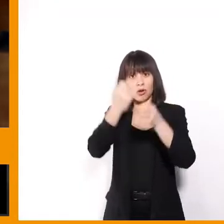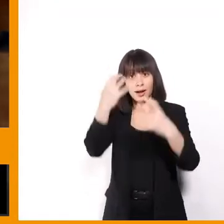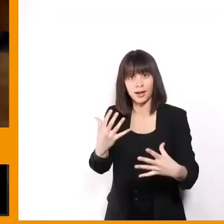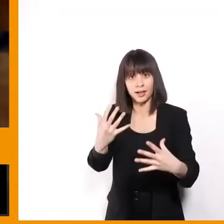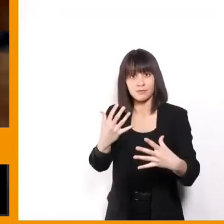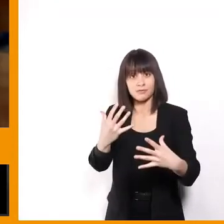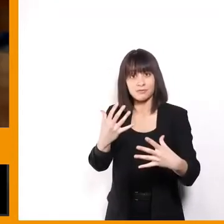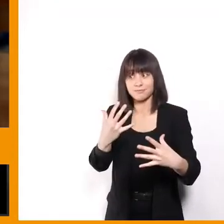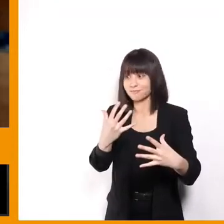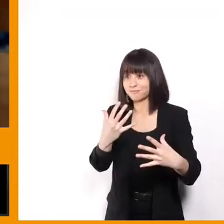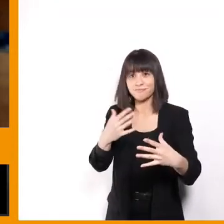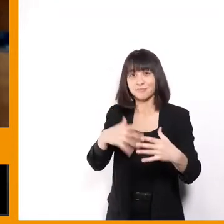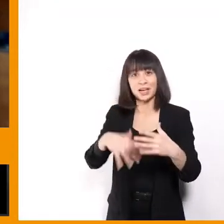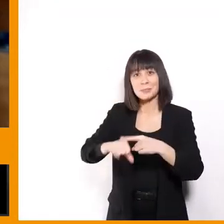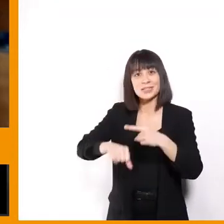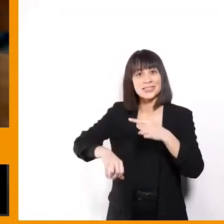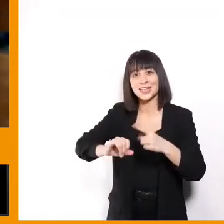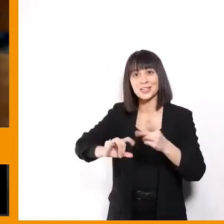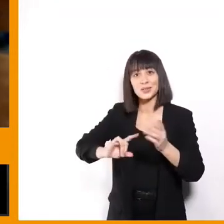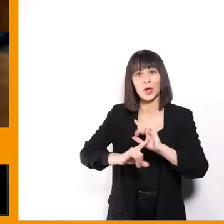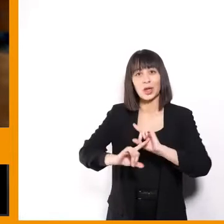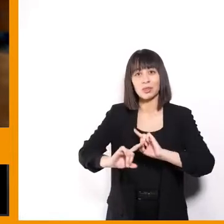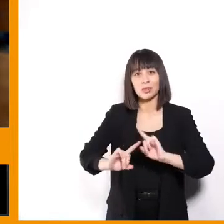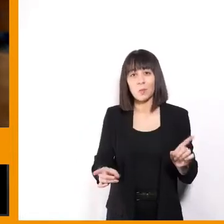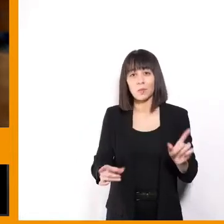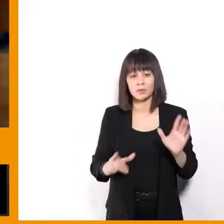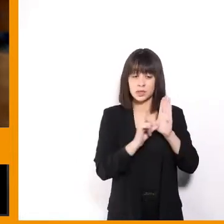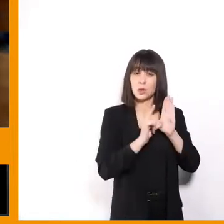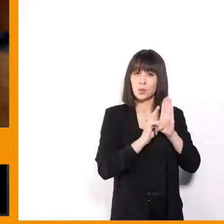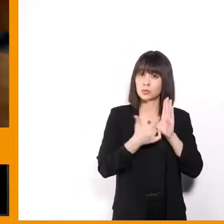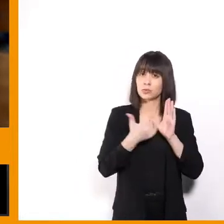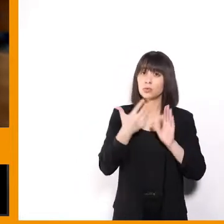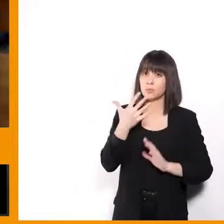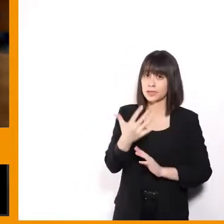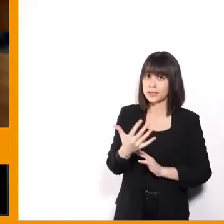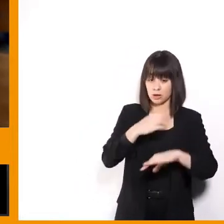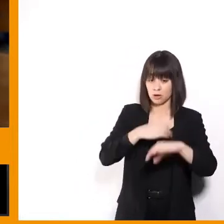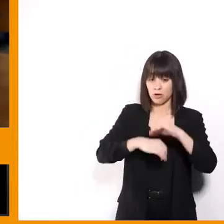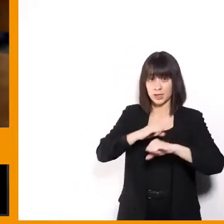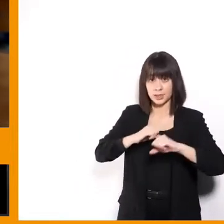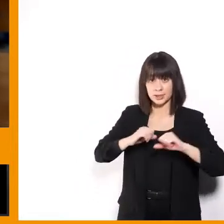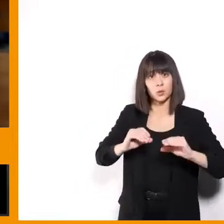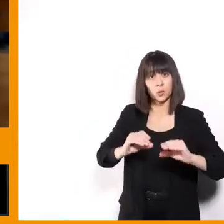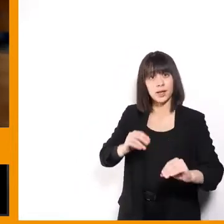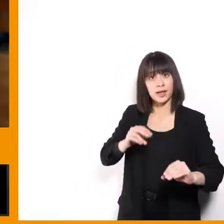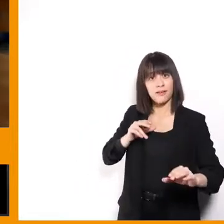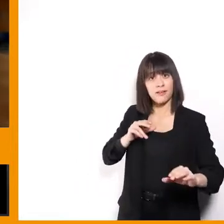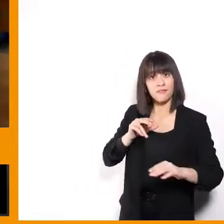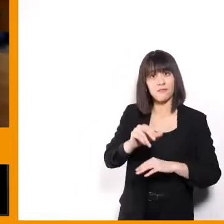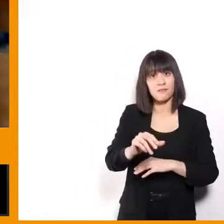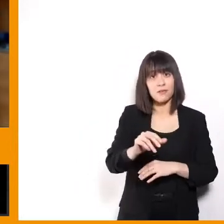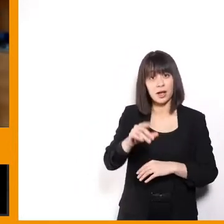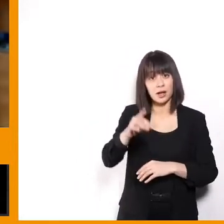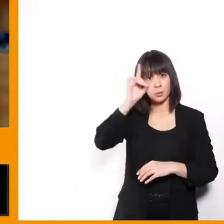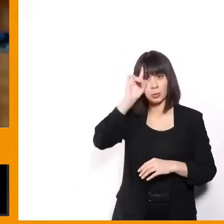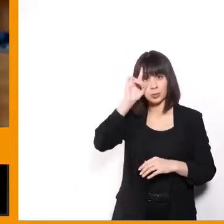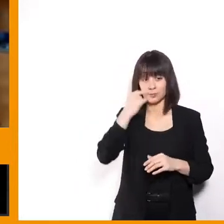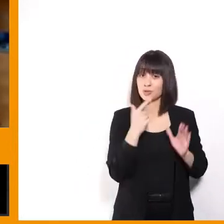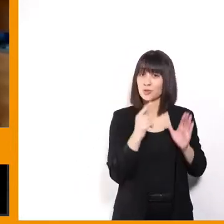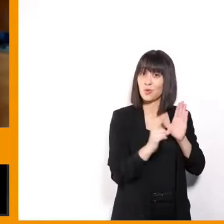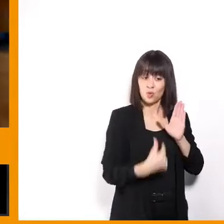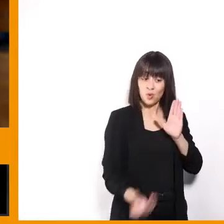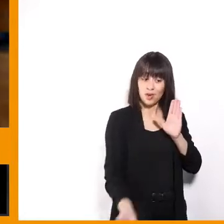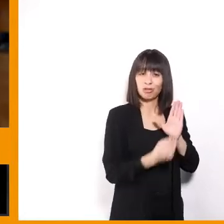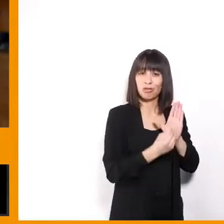Comptez-vous appliquer la loi de 2005 qui prévoyait la suppression de la barrière d'âge et comment